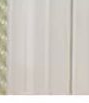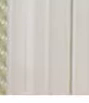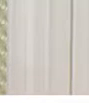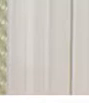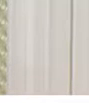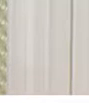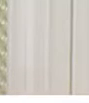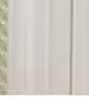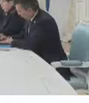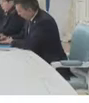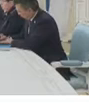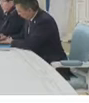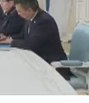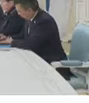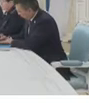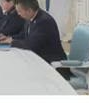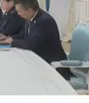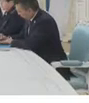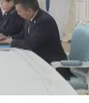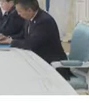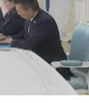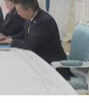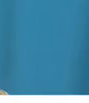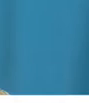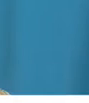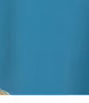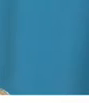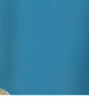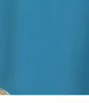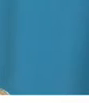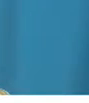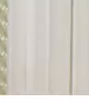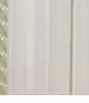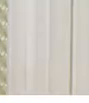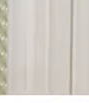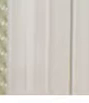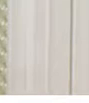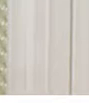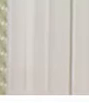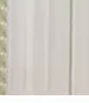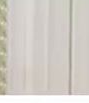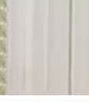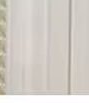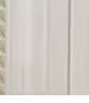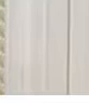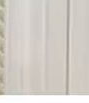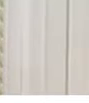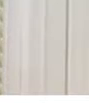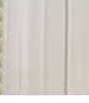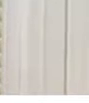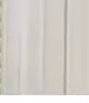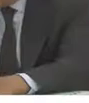были обсуждены вопросы стратегии денежно-кредитной политики, создания единой жилищной системы и улучшения качества жизни